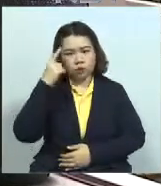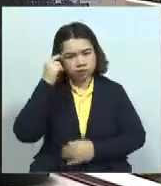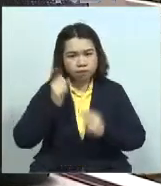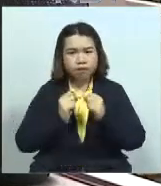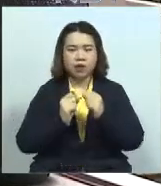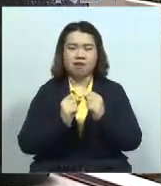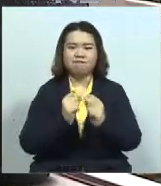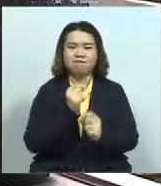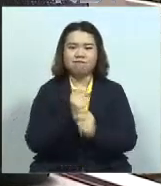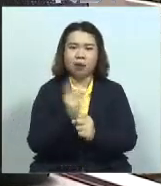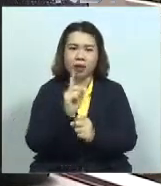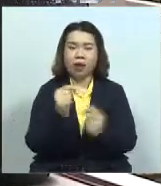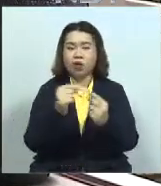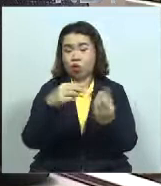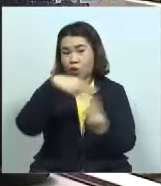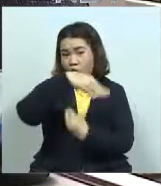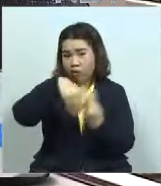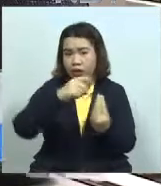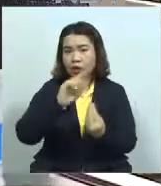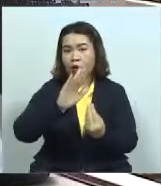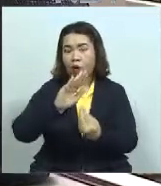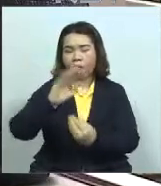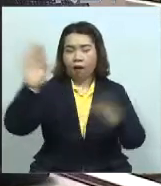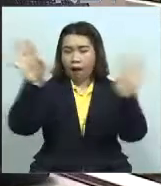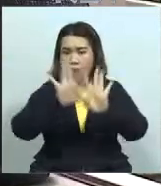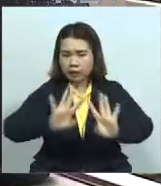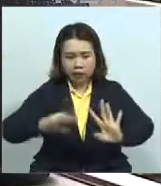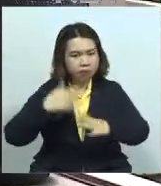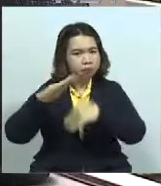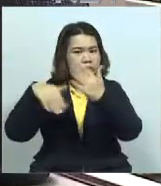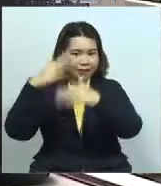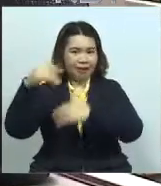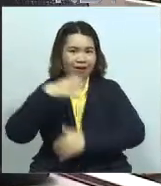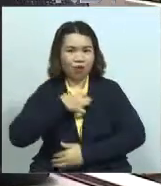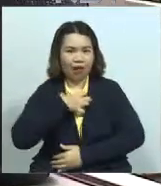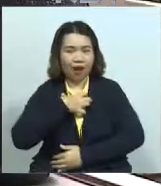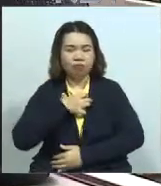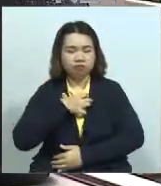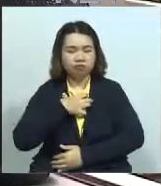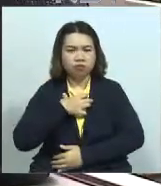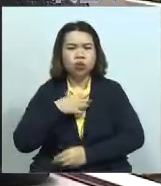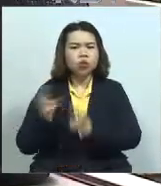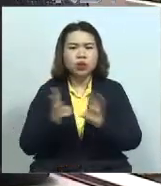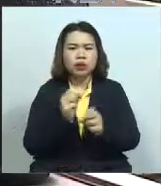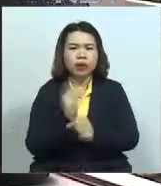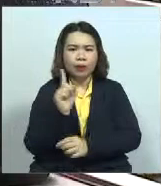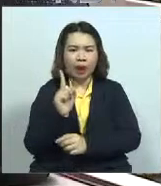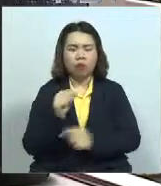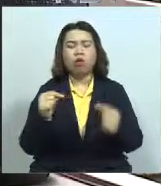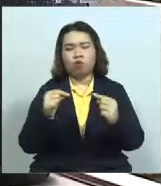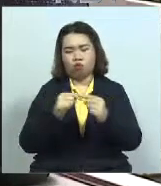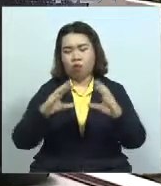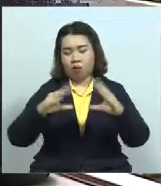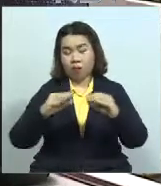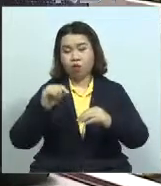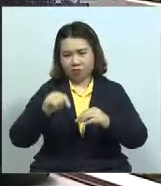ที่ที่จะทำให้ขนาดเศรษฐกิจของอาเซียนมีความยิ่งใหญ่มากขึ้นกว่าเดิมครับความพยายามนี้ถูกผลักดันในการประชุมสุดยอดอา